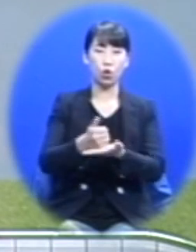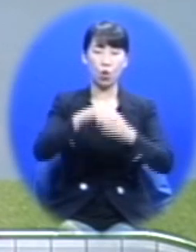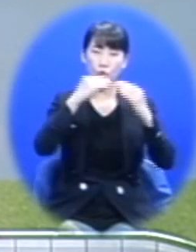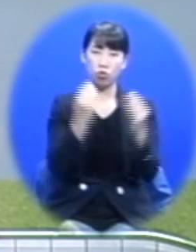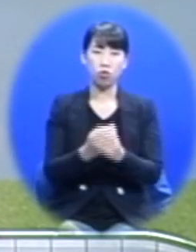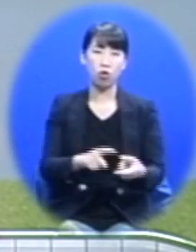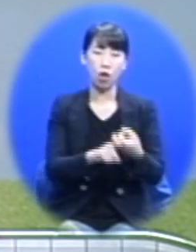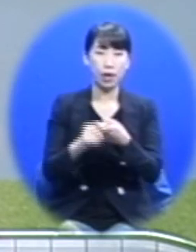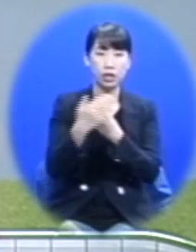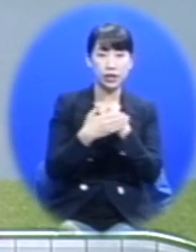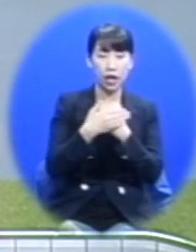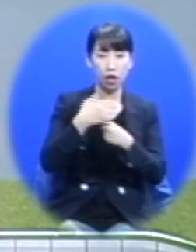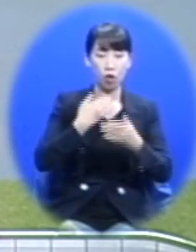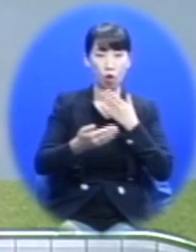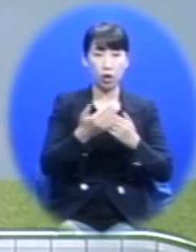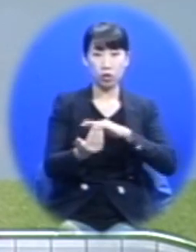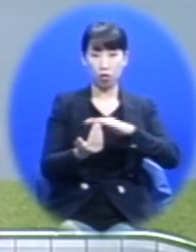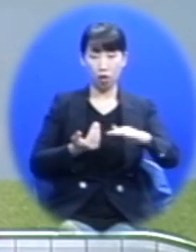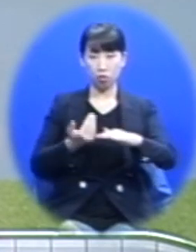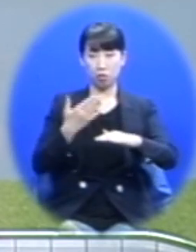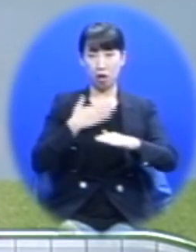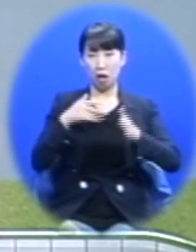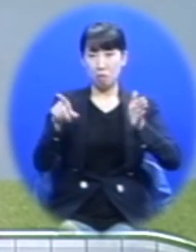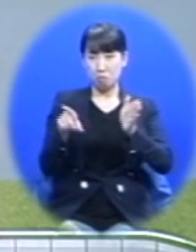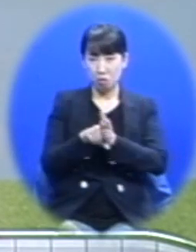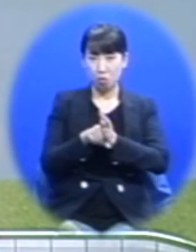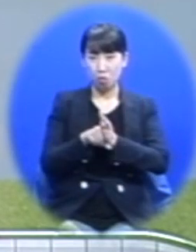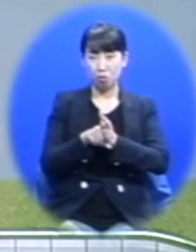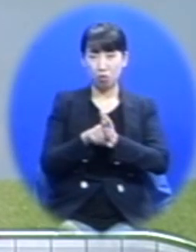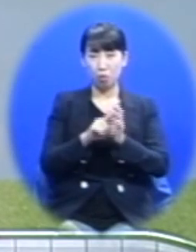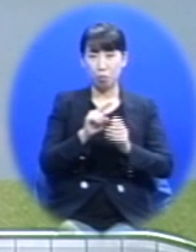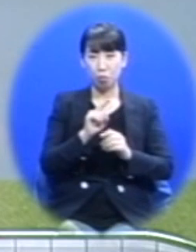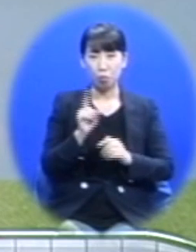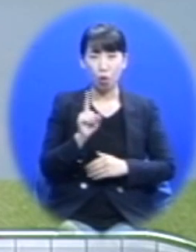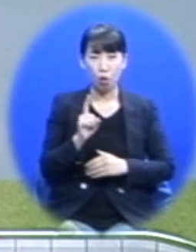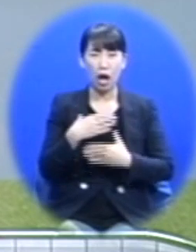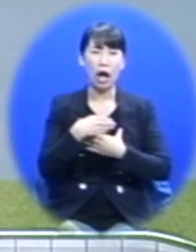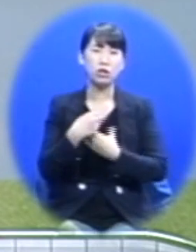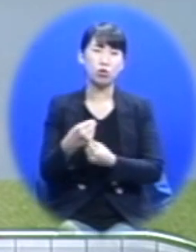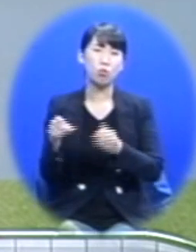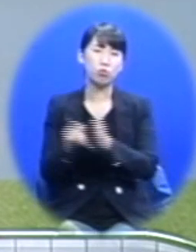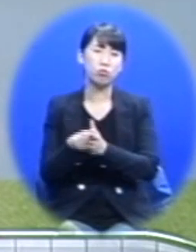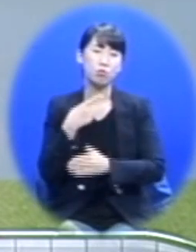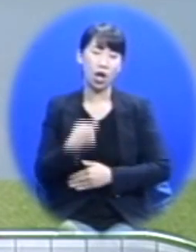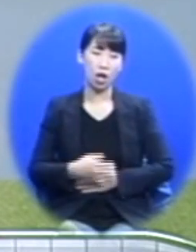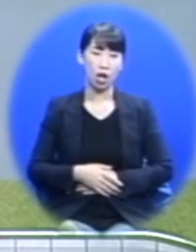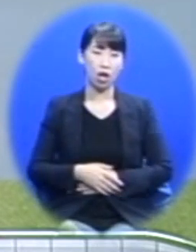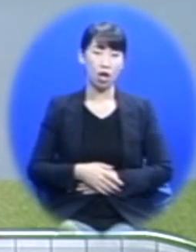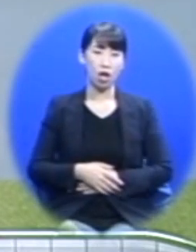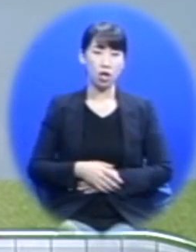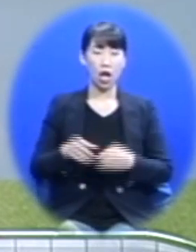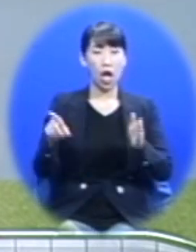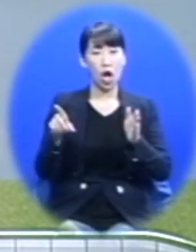전에는 제가 믿었던 것, 제가 의지했던 것은 안전이었던 안전. 어떻게 하면 안전할 수